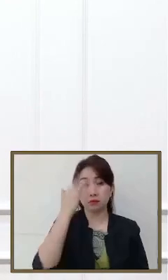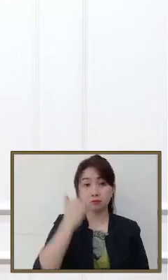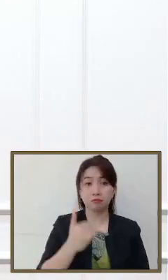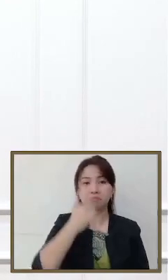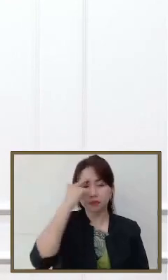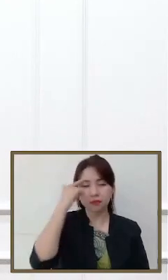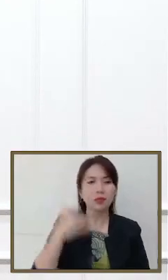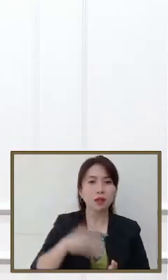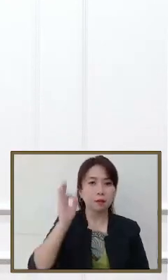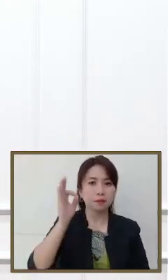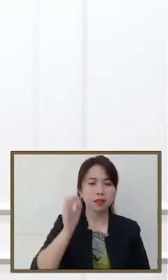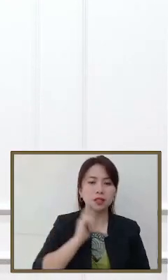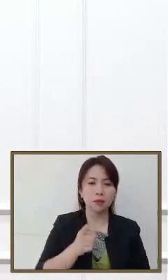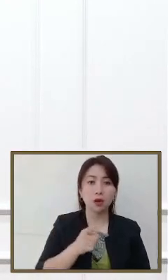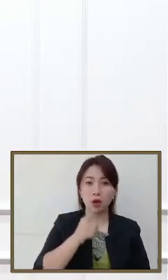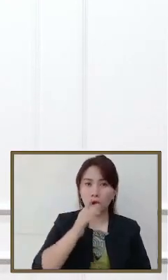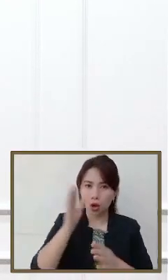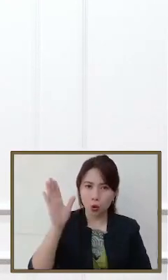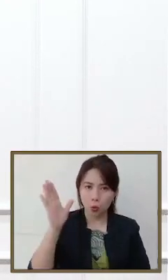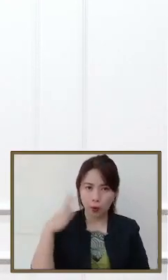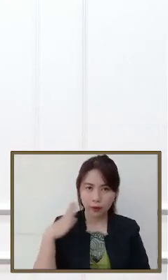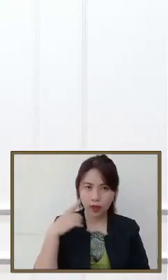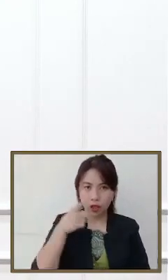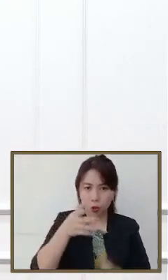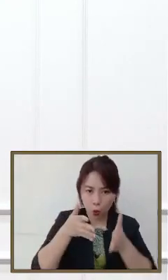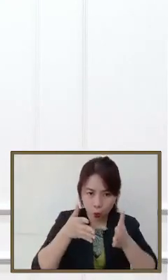diyan Dito ka Pumunta